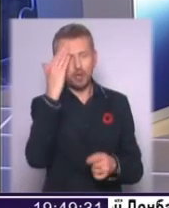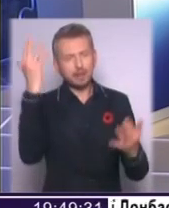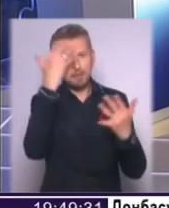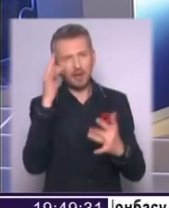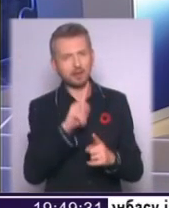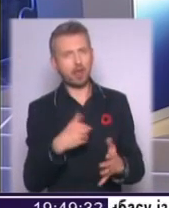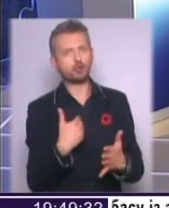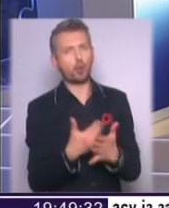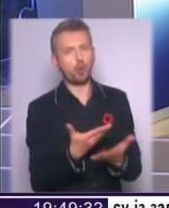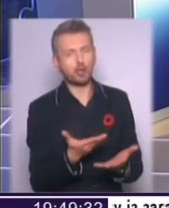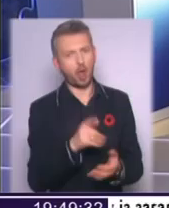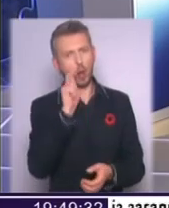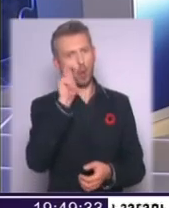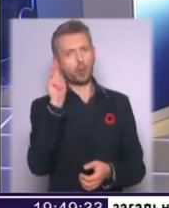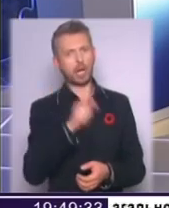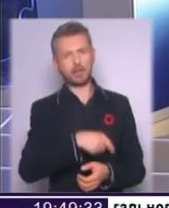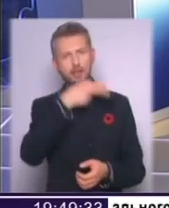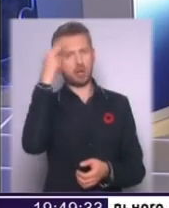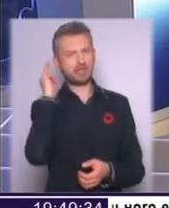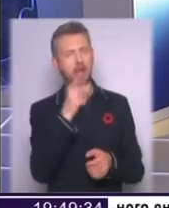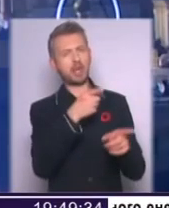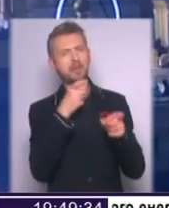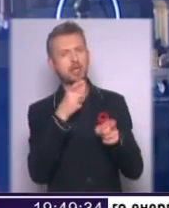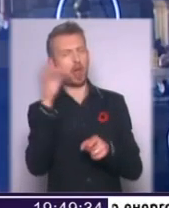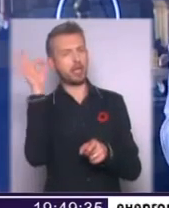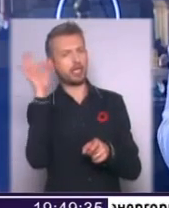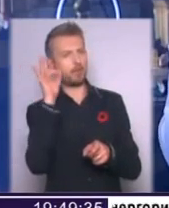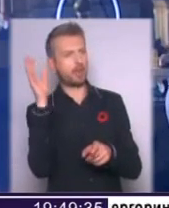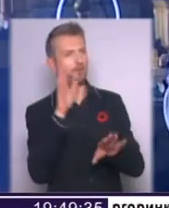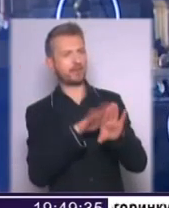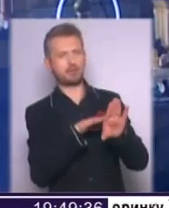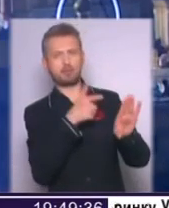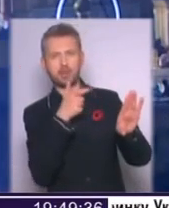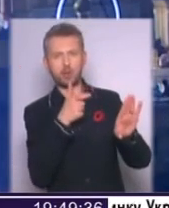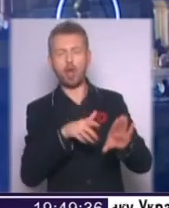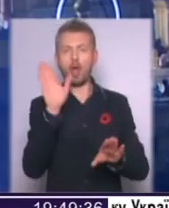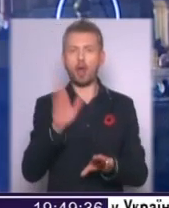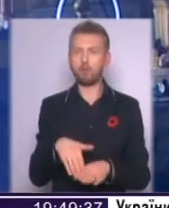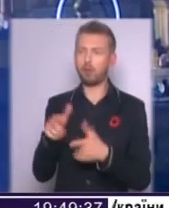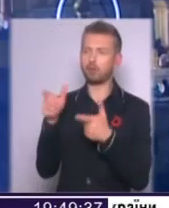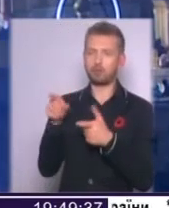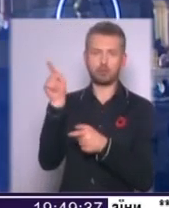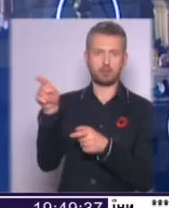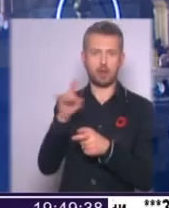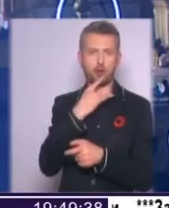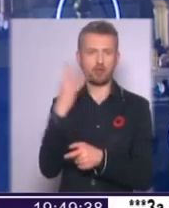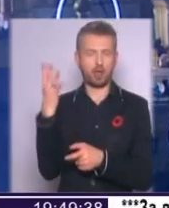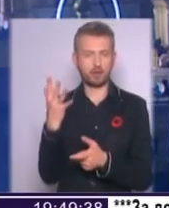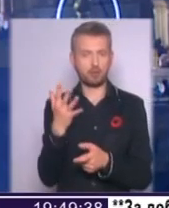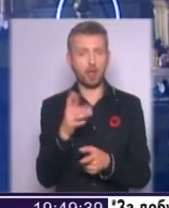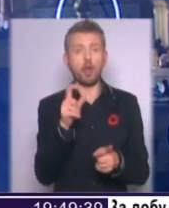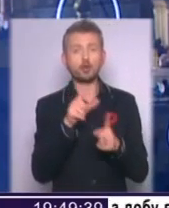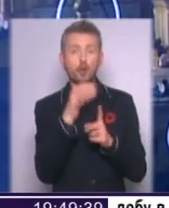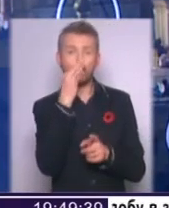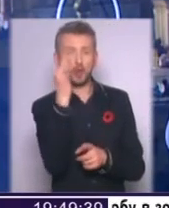от українські партизани стріляли німцям в спину, тоді радянським в спину. І знаєте, от слово сказане, і